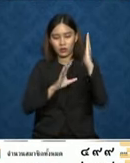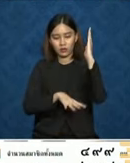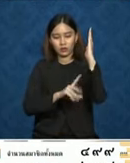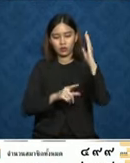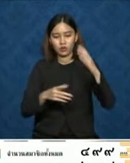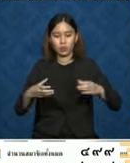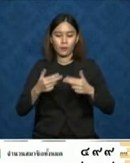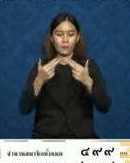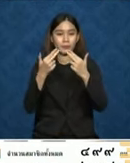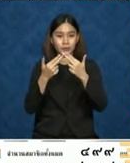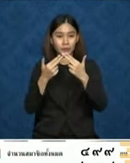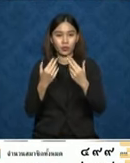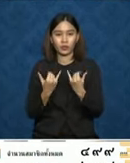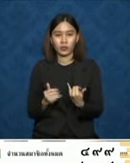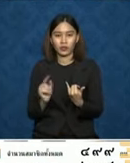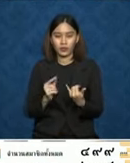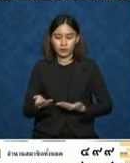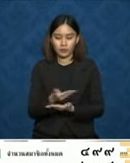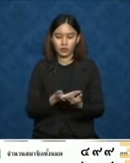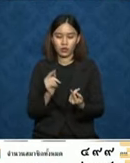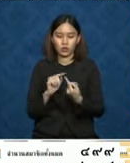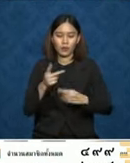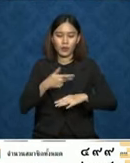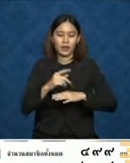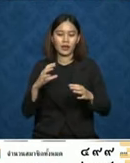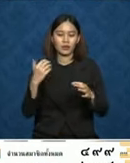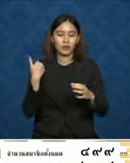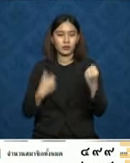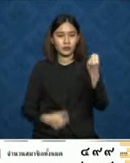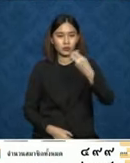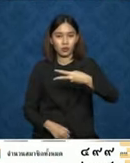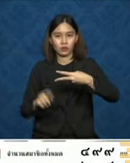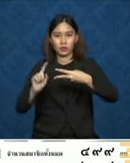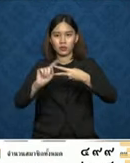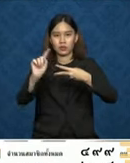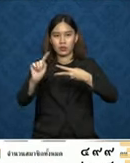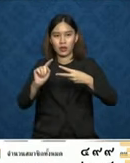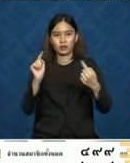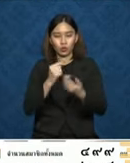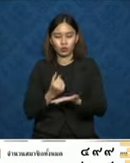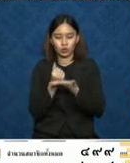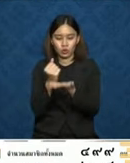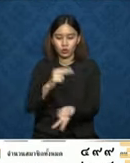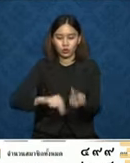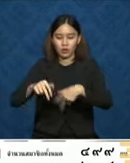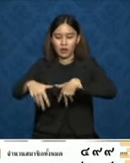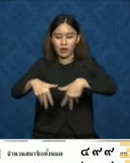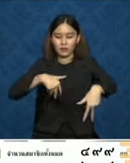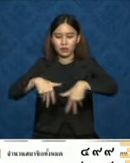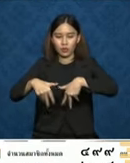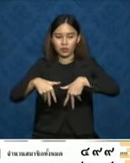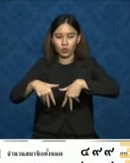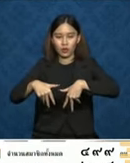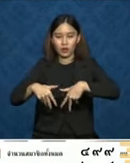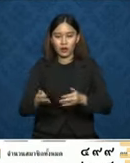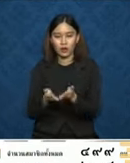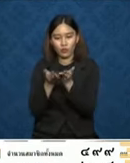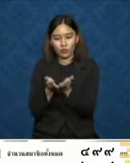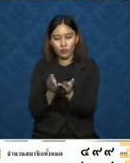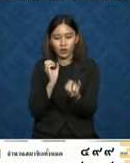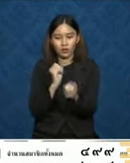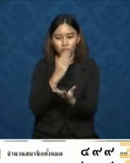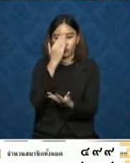ไทยสร้างชาาติวันนี้ผมขอหาเรือท่านประธานด้วยกัน 2เรื่องนะครับเรื่องแรกก็คือเรื่องการเยียวยาช่วยเหลือพี่น้องชาวประมงที่ได้รับผล